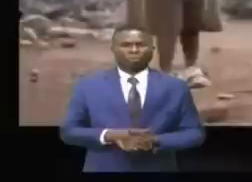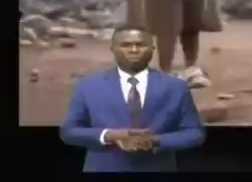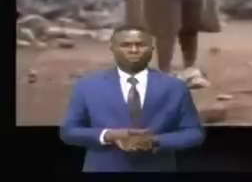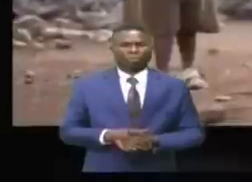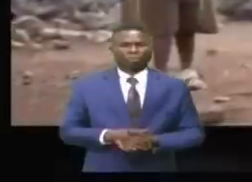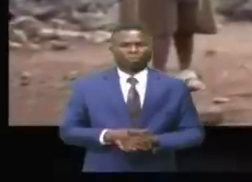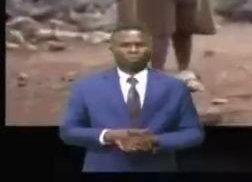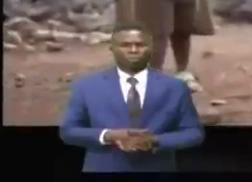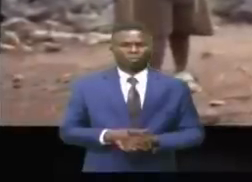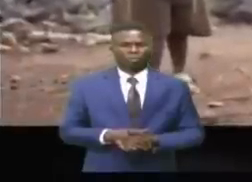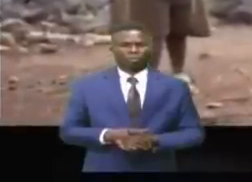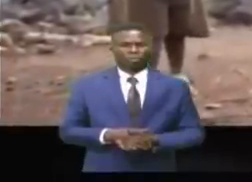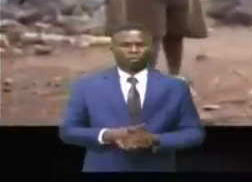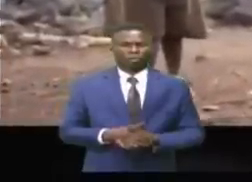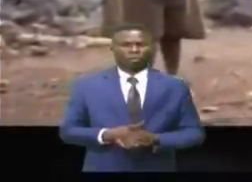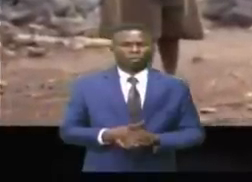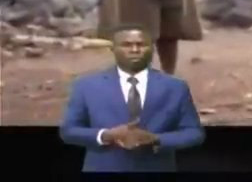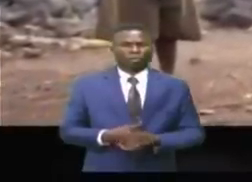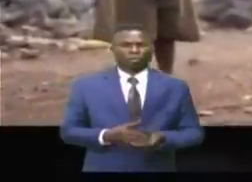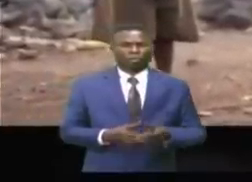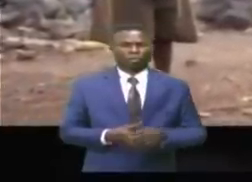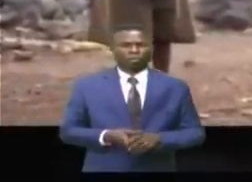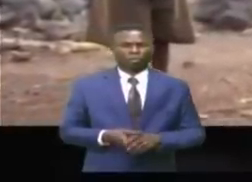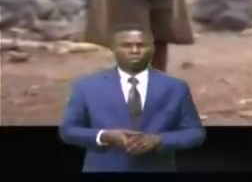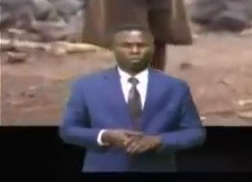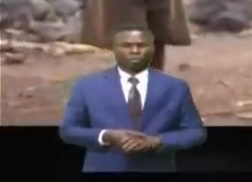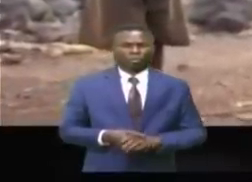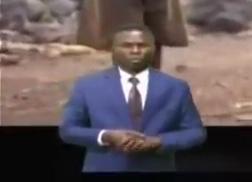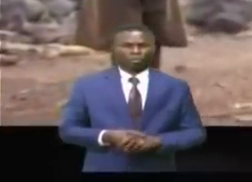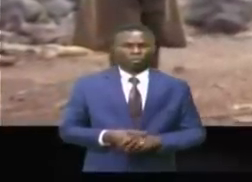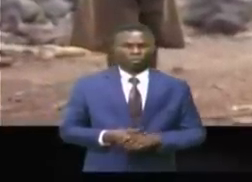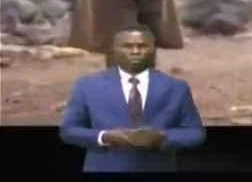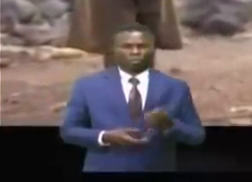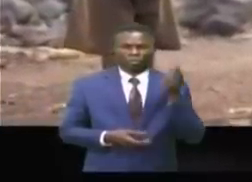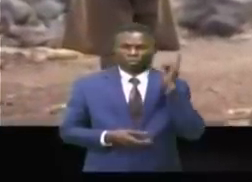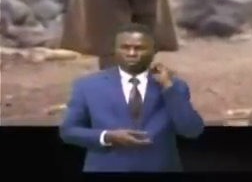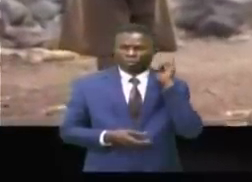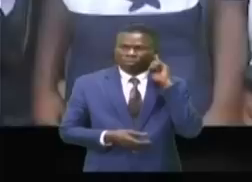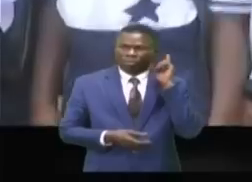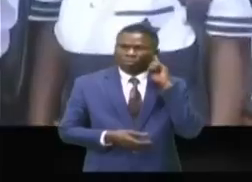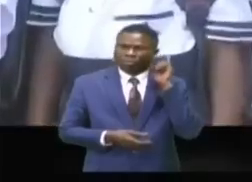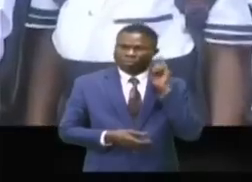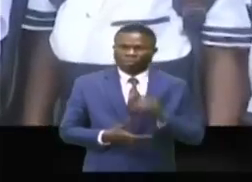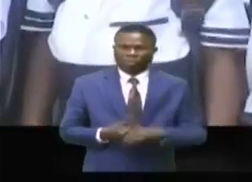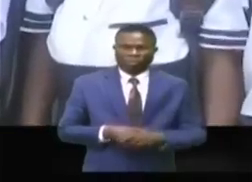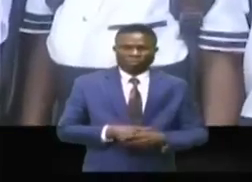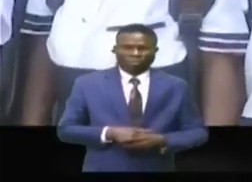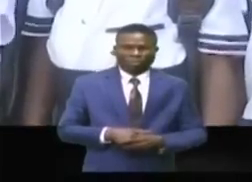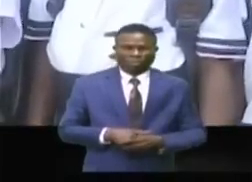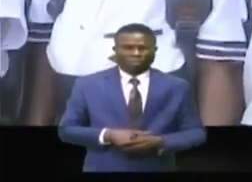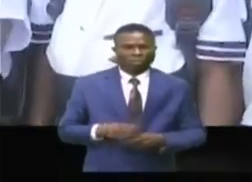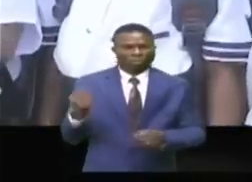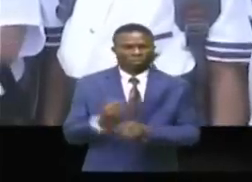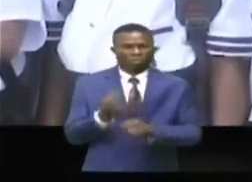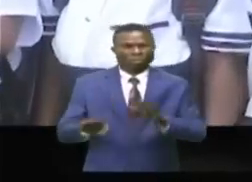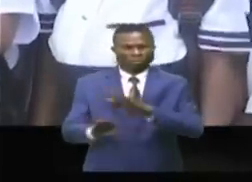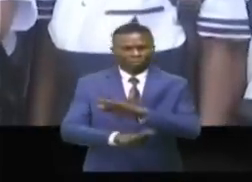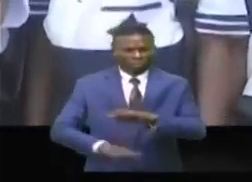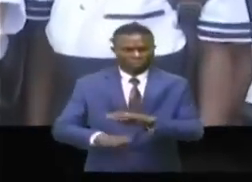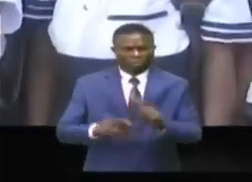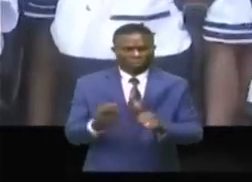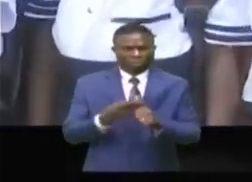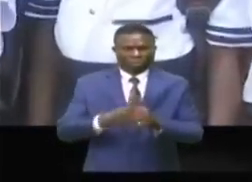et aux déplacements récurrents des populations civiles. Ces problèmes limitent l'accès de celles-ci aux services de base, notamment